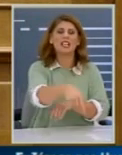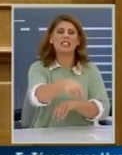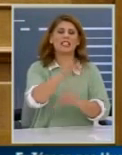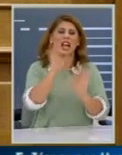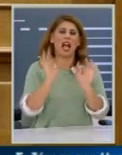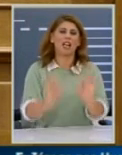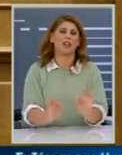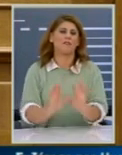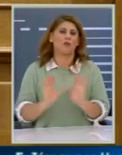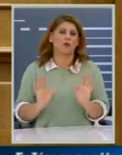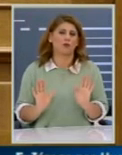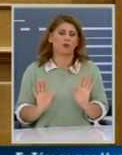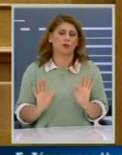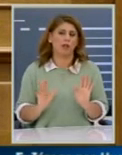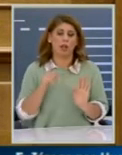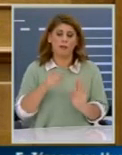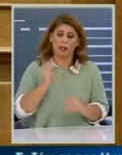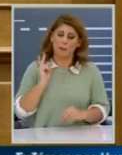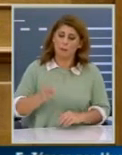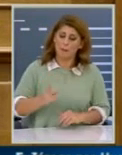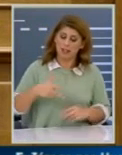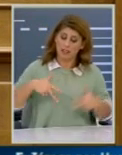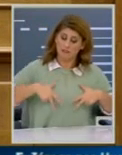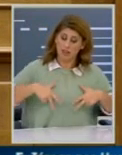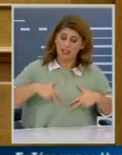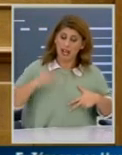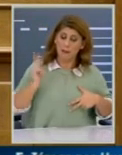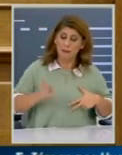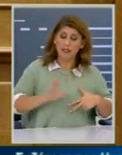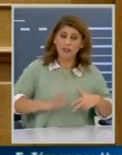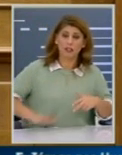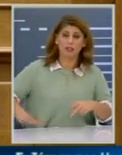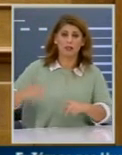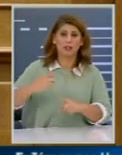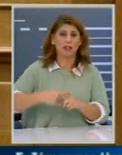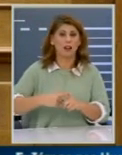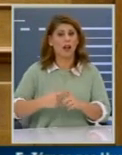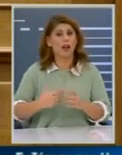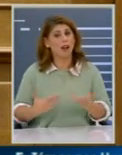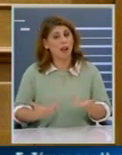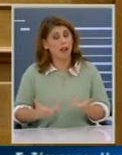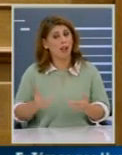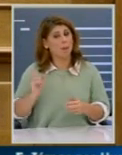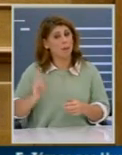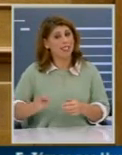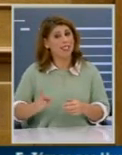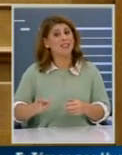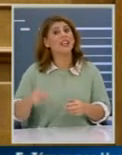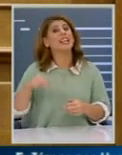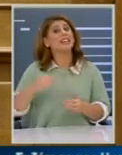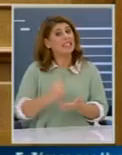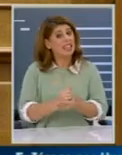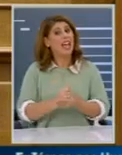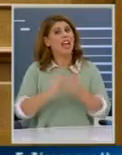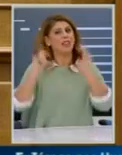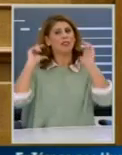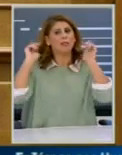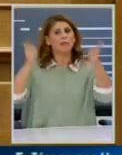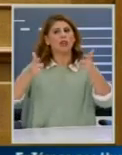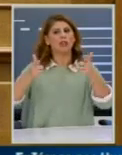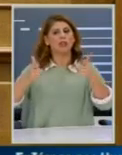μια κυβέρνηση επικίνδυνη για τη χώρα, αλλά πια επικίνδυνη και για τη δημοκρατική ομαλότητα.